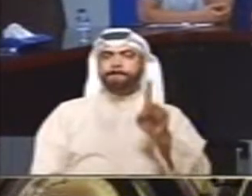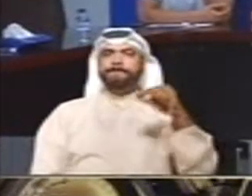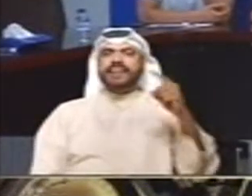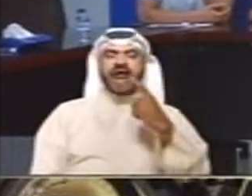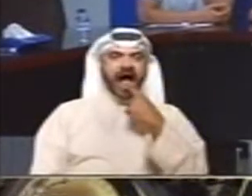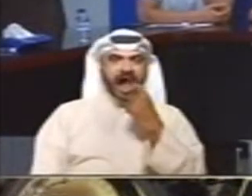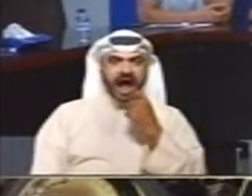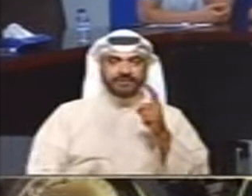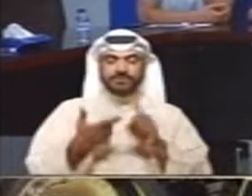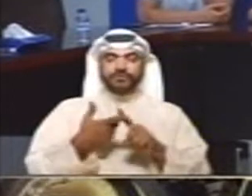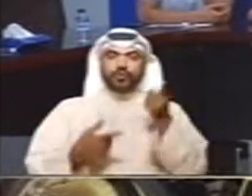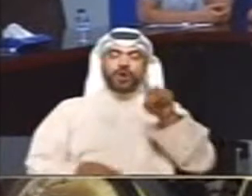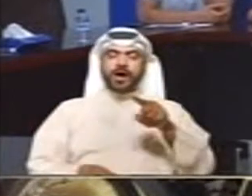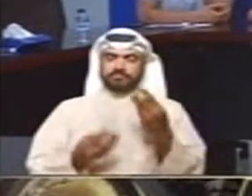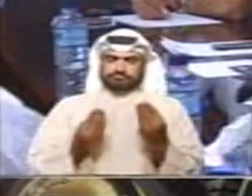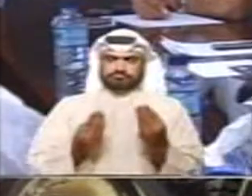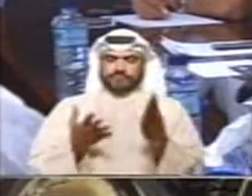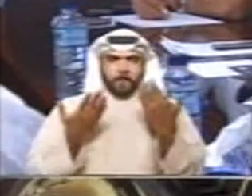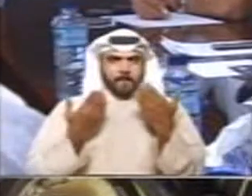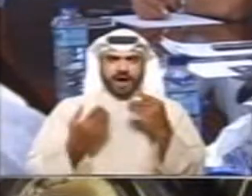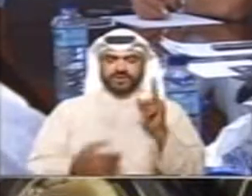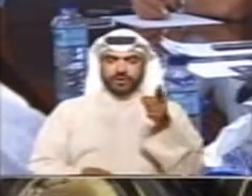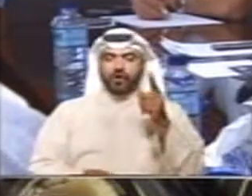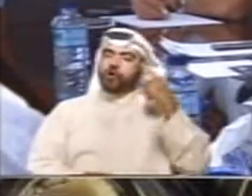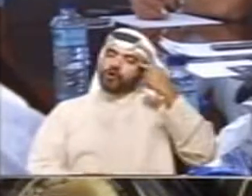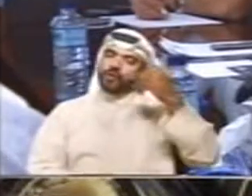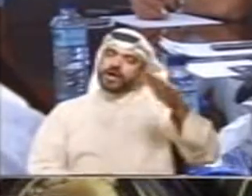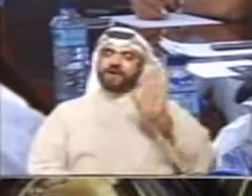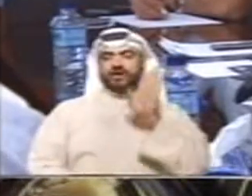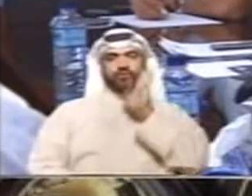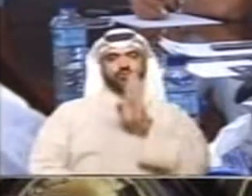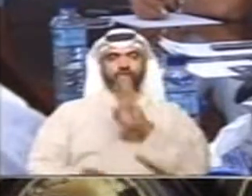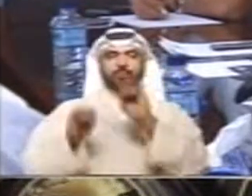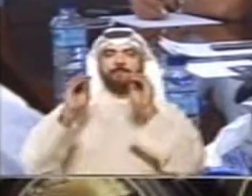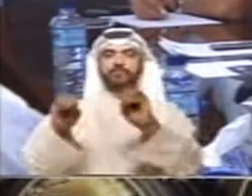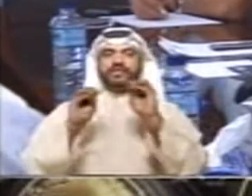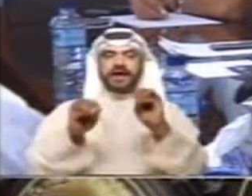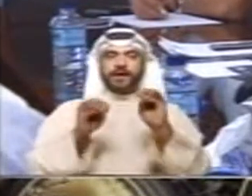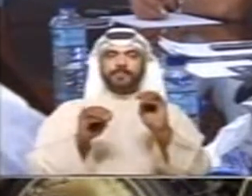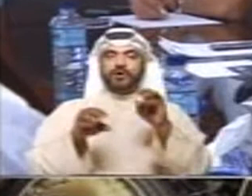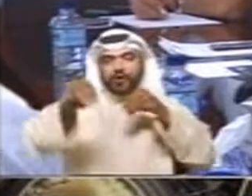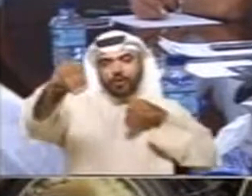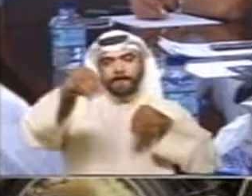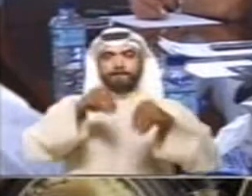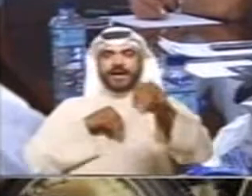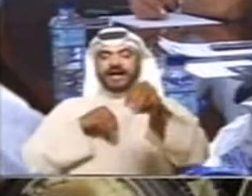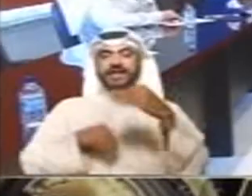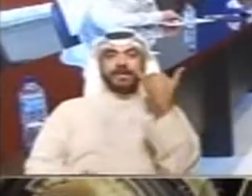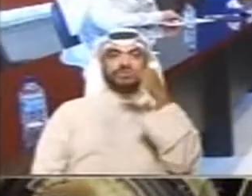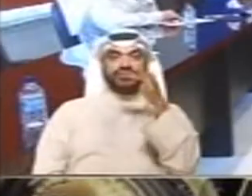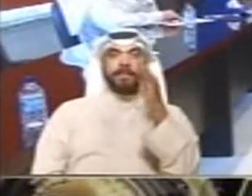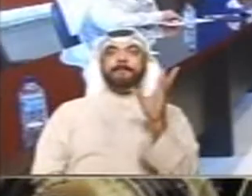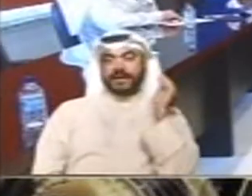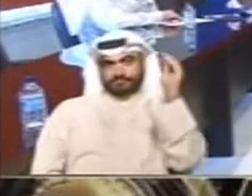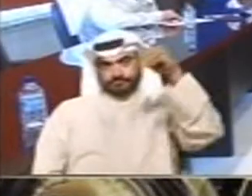ندى وحسين حاكم، مما يدل على رغبة المدرب والجهاز الفني بالزج وتجربة الوجوه الشابة الجديدة